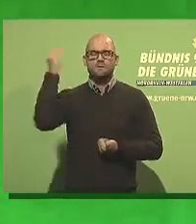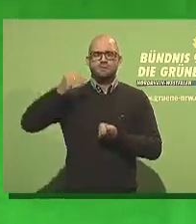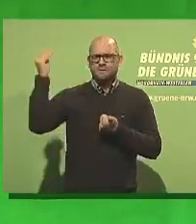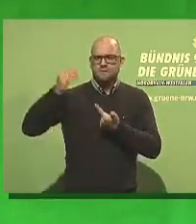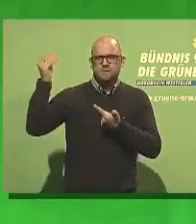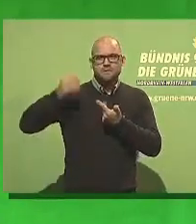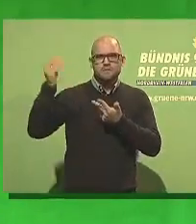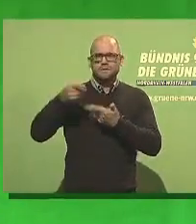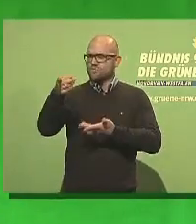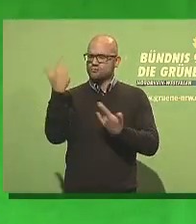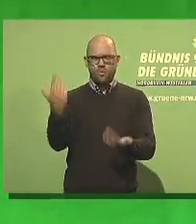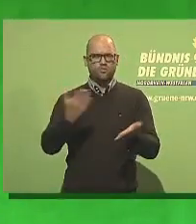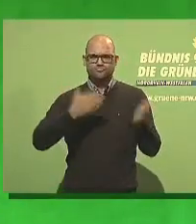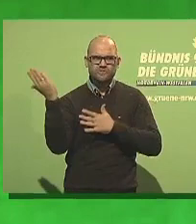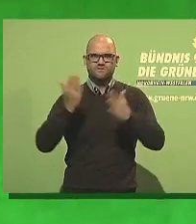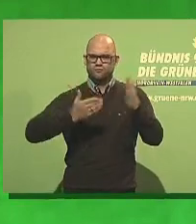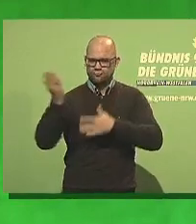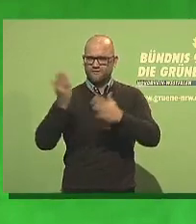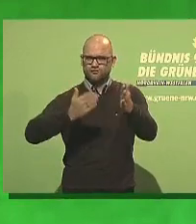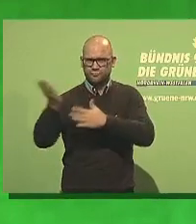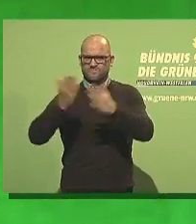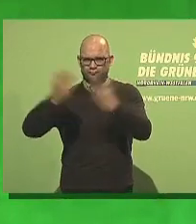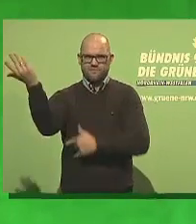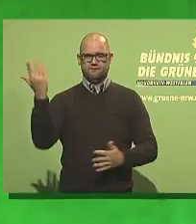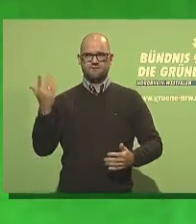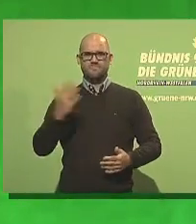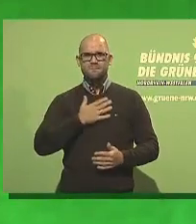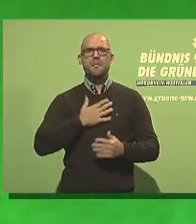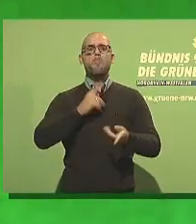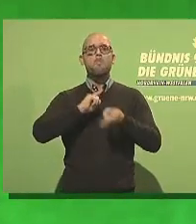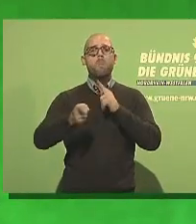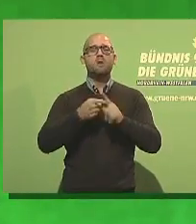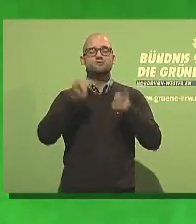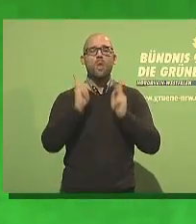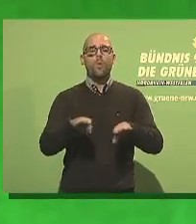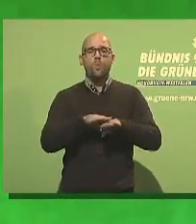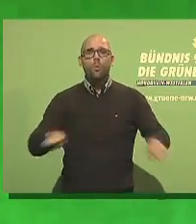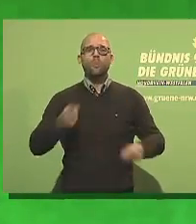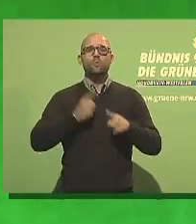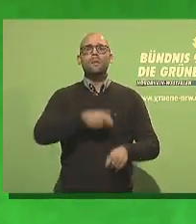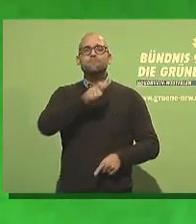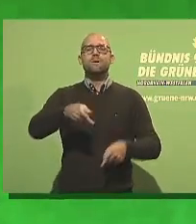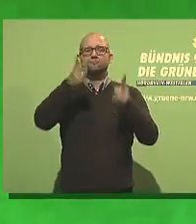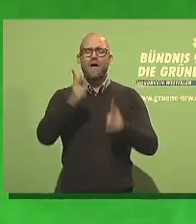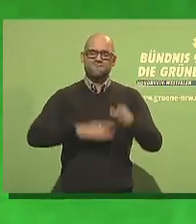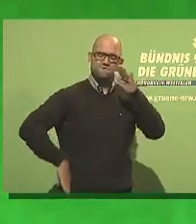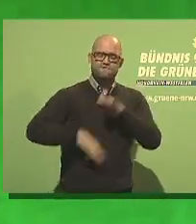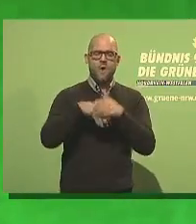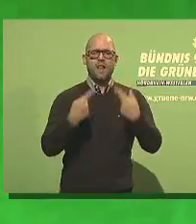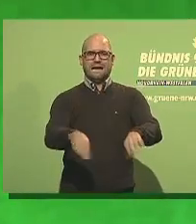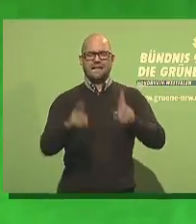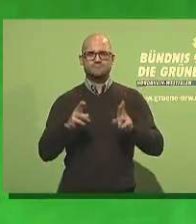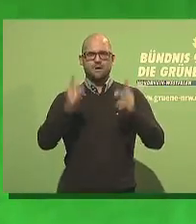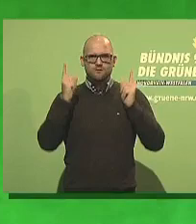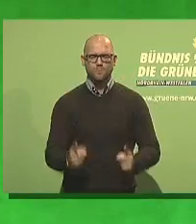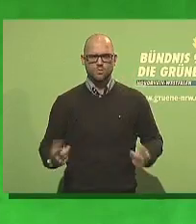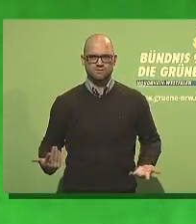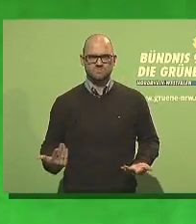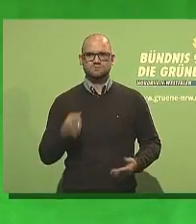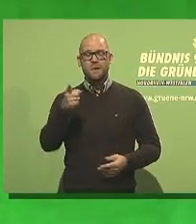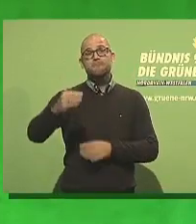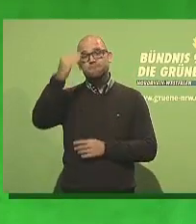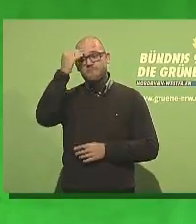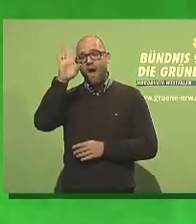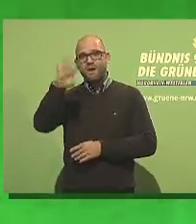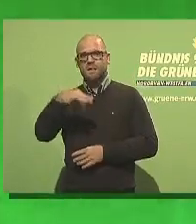zurückzwingen. Wir wollen wieder eine Politik, die Grund- und Menschenrechte voll respektiert. Dazu ist Merkels Gurkentruppe weder willens